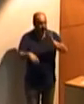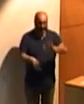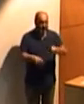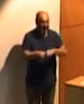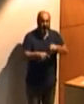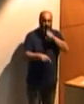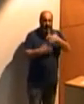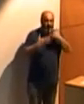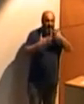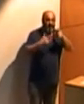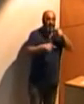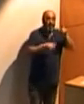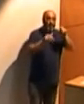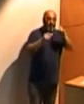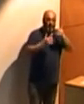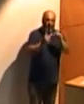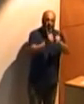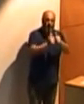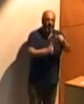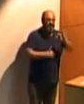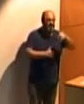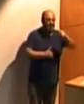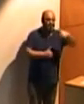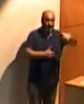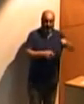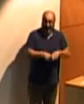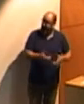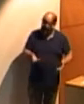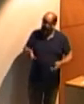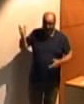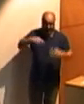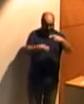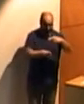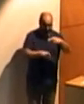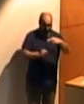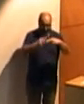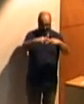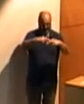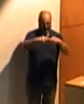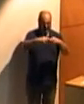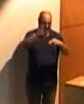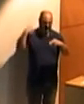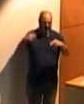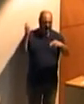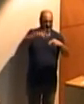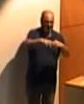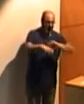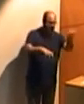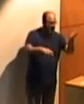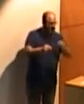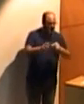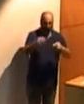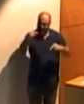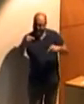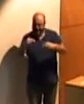de tout à l'heure du ce concours a aidé gm on peut même pourquoi pas l'augmenter en changeant de brique ou en mettant des briques plus adaptées ou